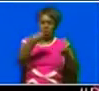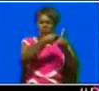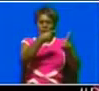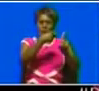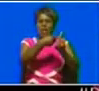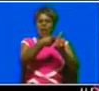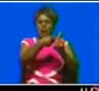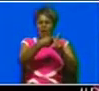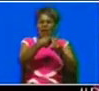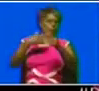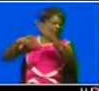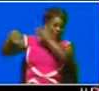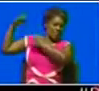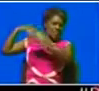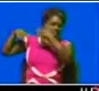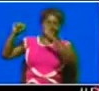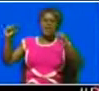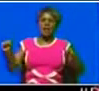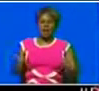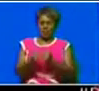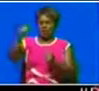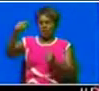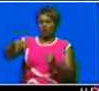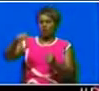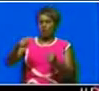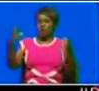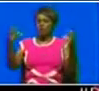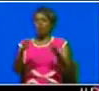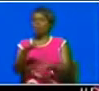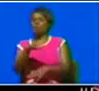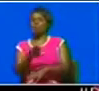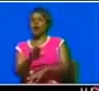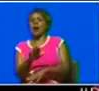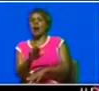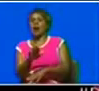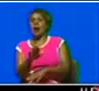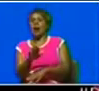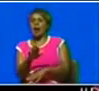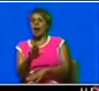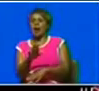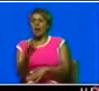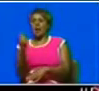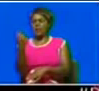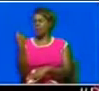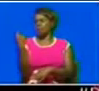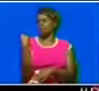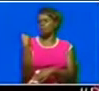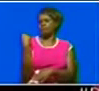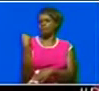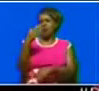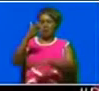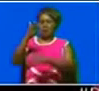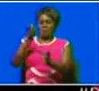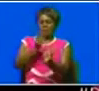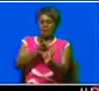fursa ya kihistoria yao ya pekee. Hii leo watu wa jamii hiyo waliopata uraia wa Kenya hivi majuzi imeshiriki